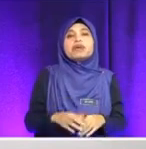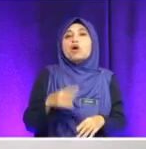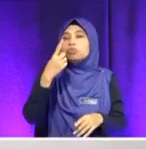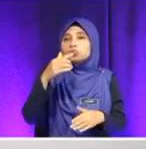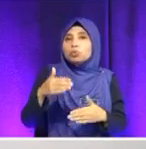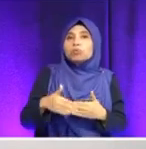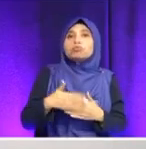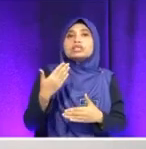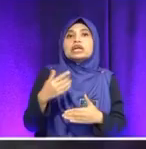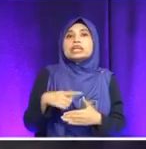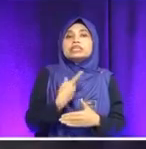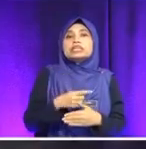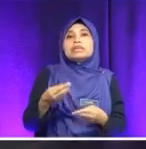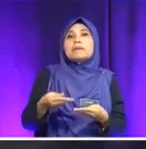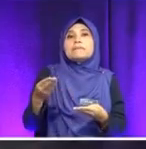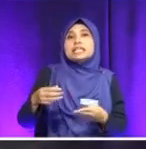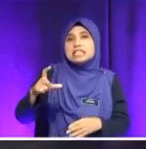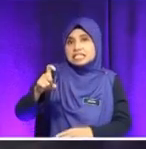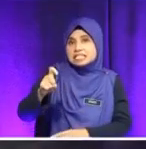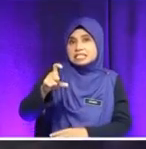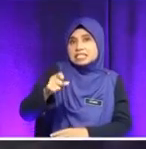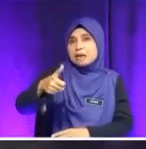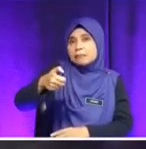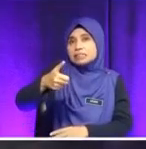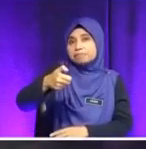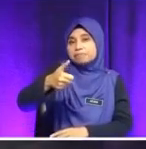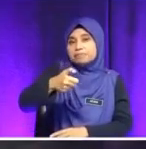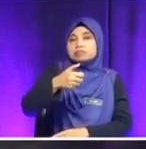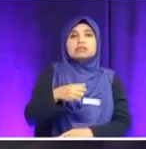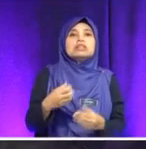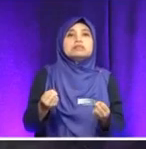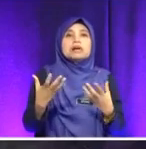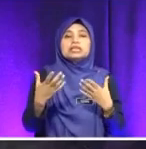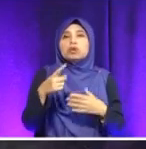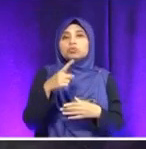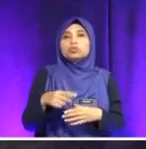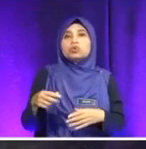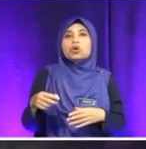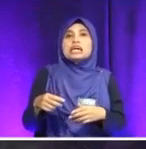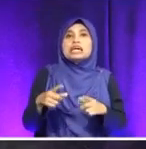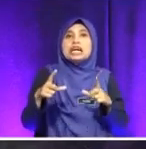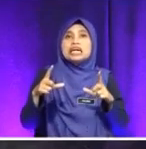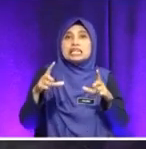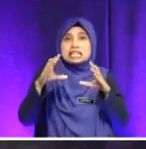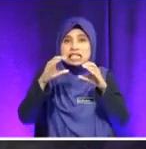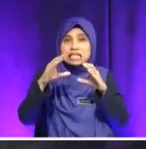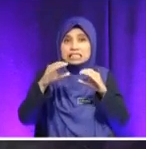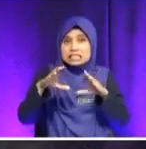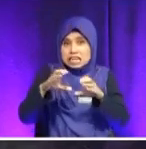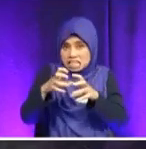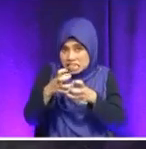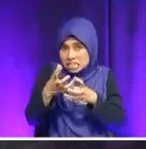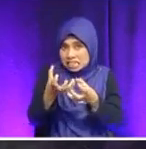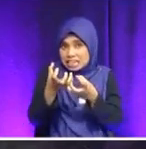memudahkan, kita beli je spray. Spray okay, sekarang mudah. Banyak kan di pasaran spray pengeras tu sambil kita setrika, kita